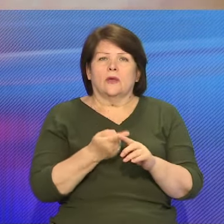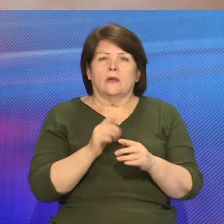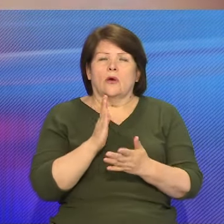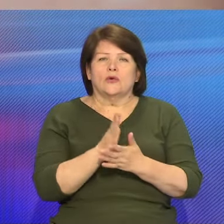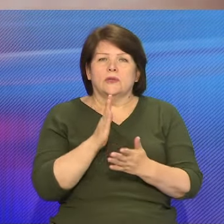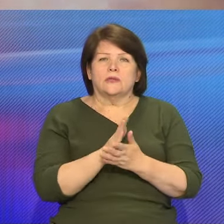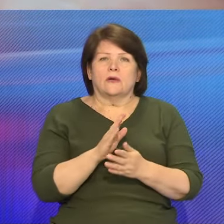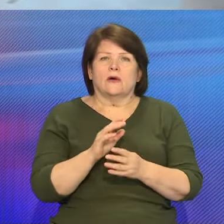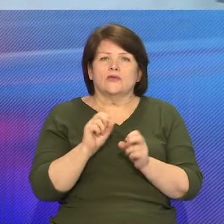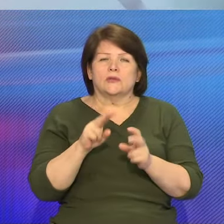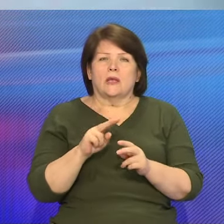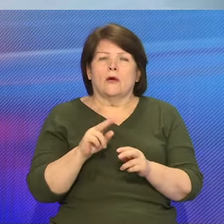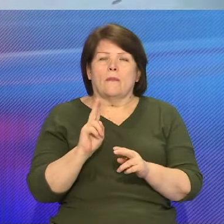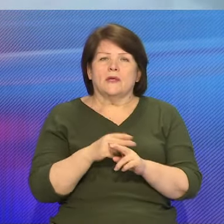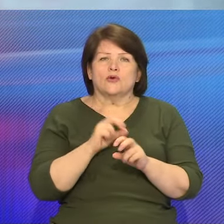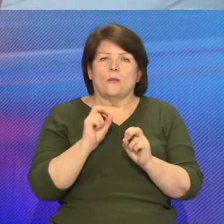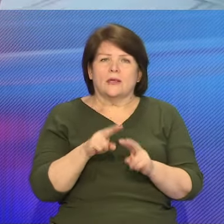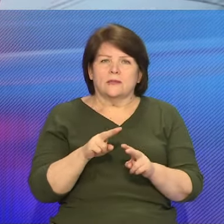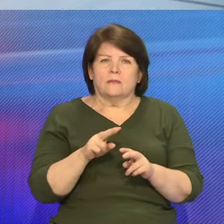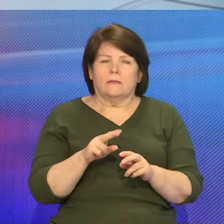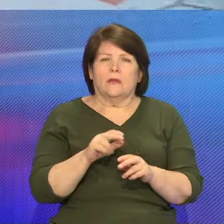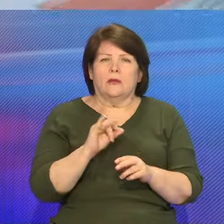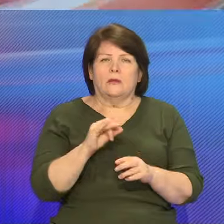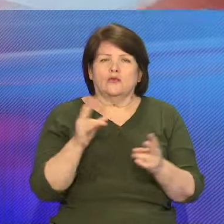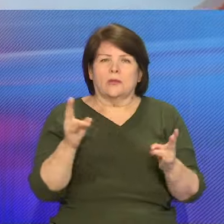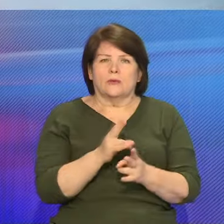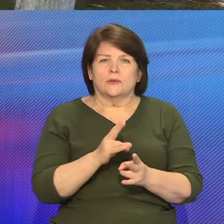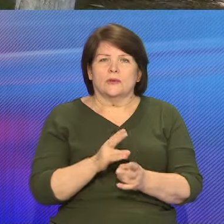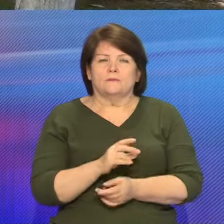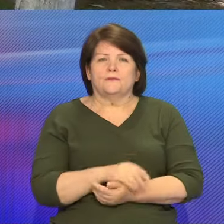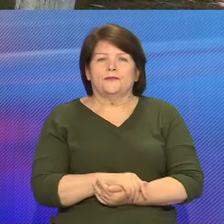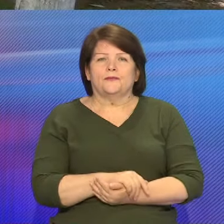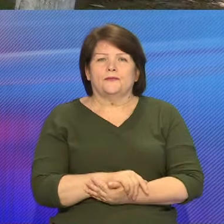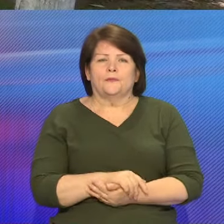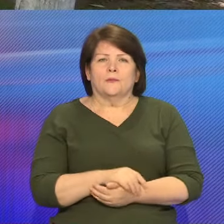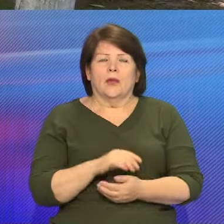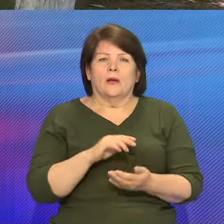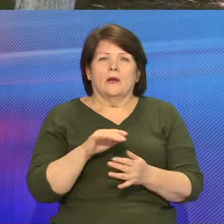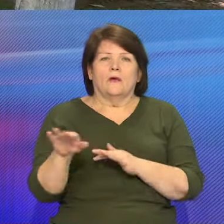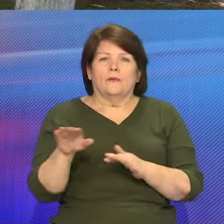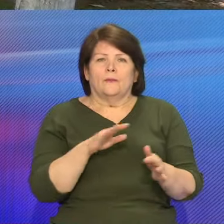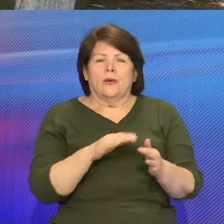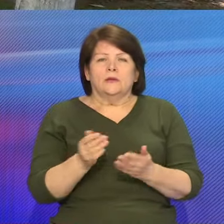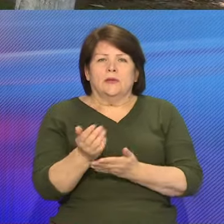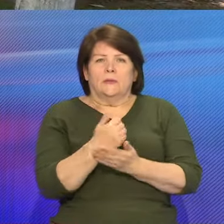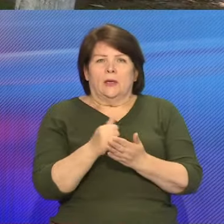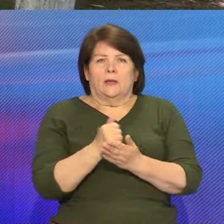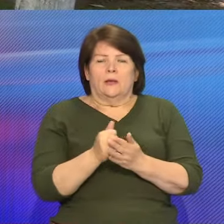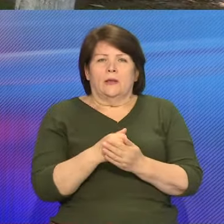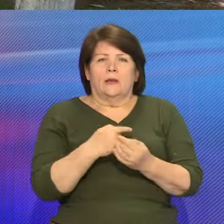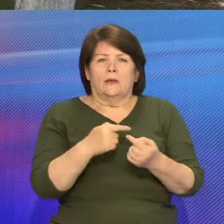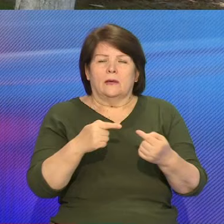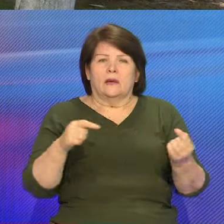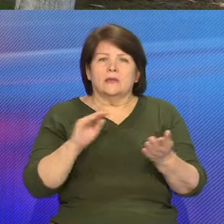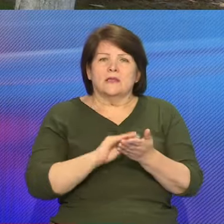небяспечным становішчы, школьнікам, якія маюць патрэбу ў дапамозе. В рамках кампании мы собирали канцелярские